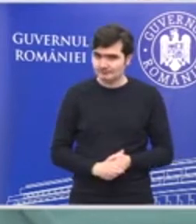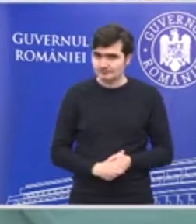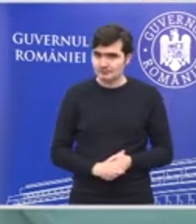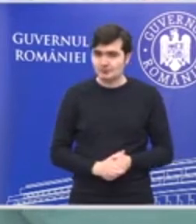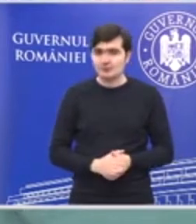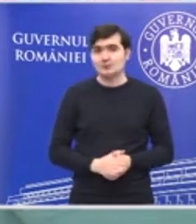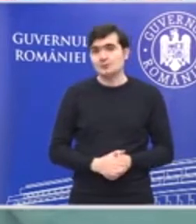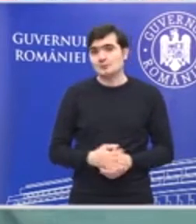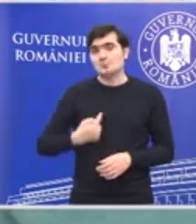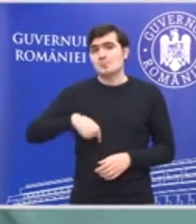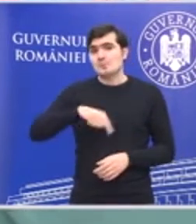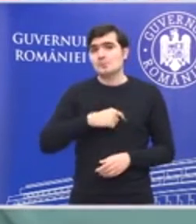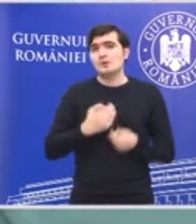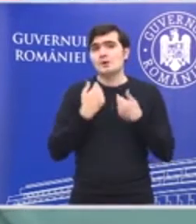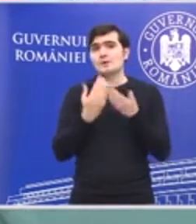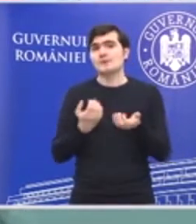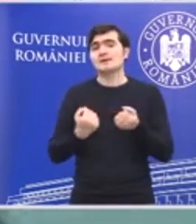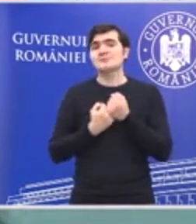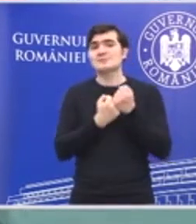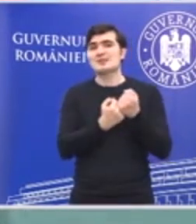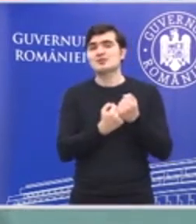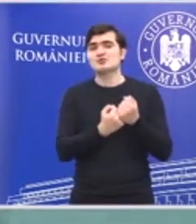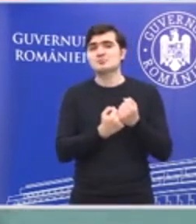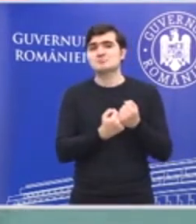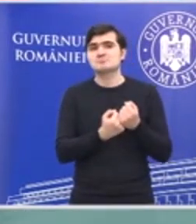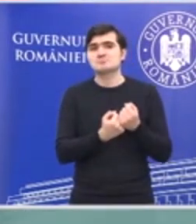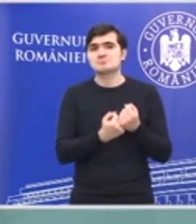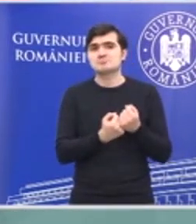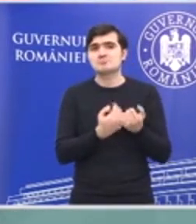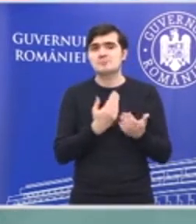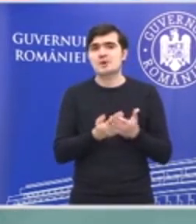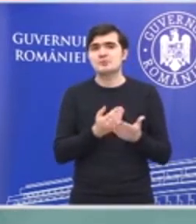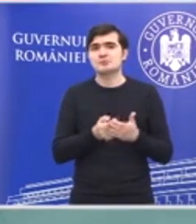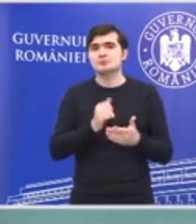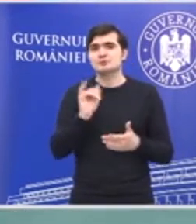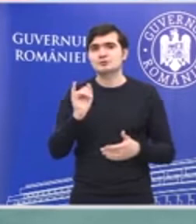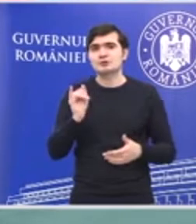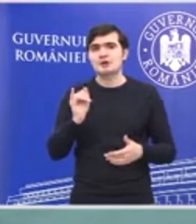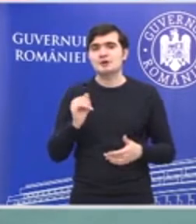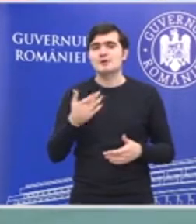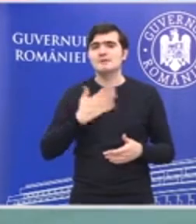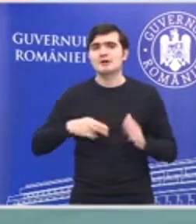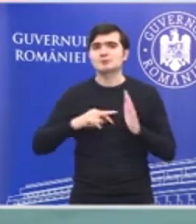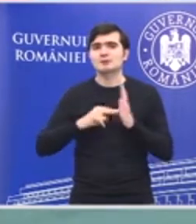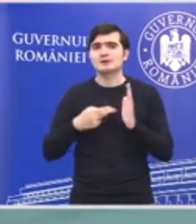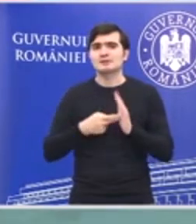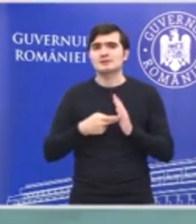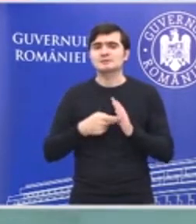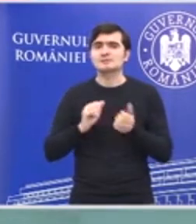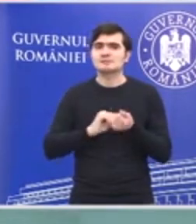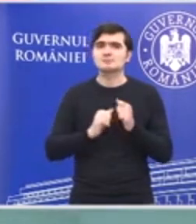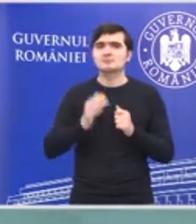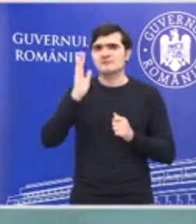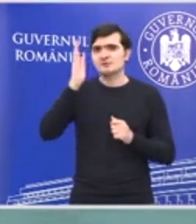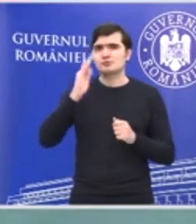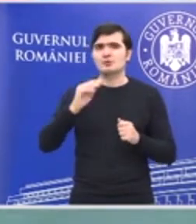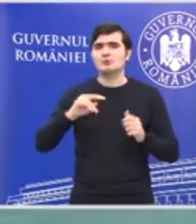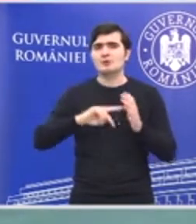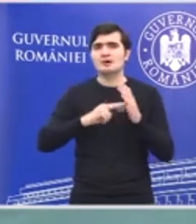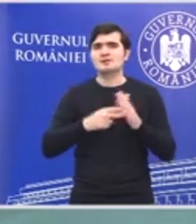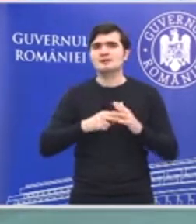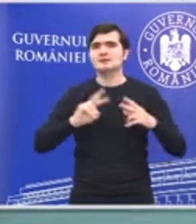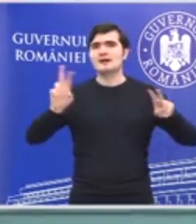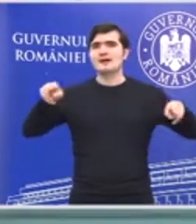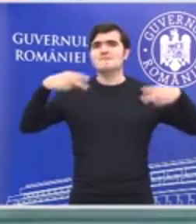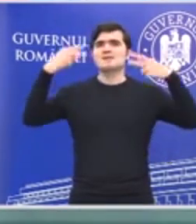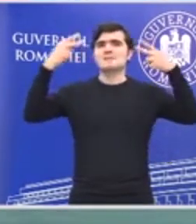Noi oferim suportul și sprijinul celor care organizează sau au în vedere organizarea unui astfel de